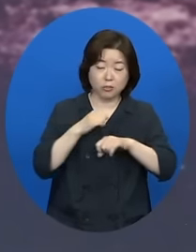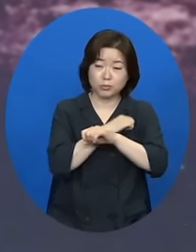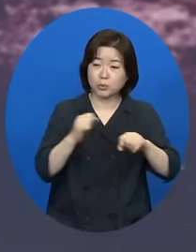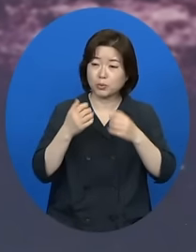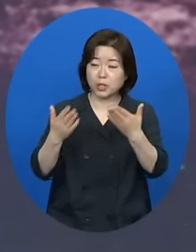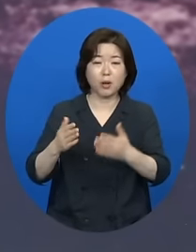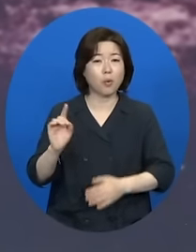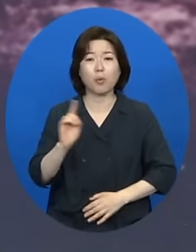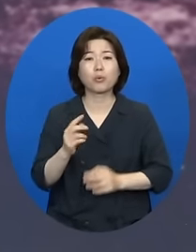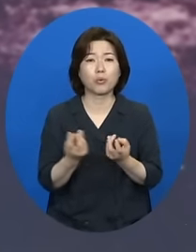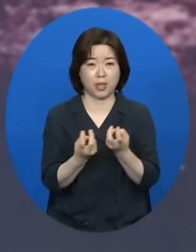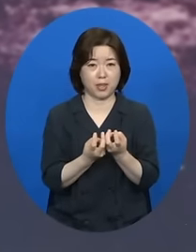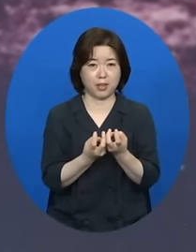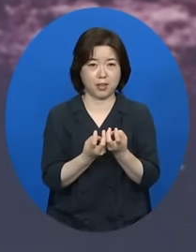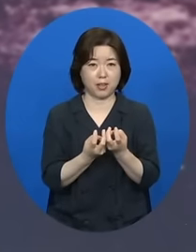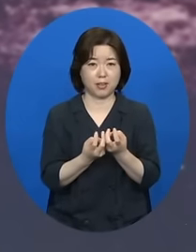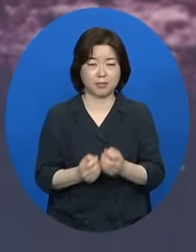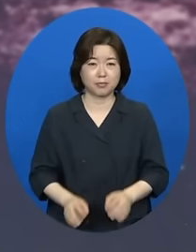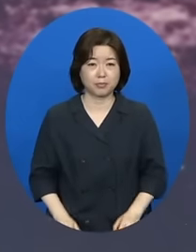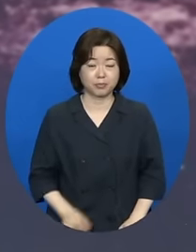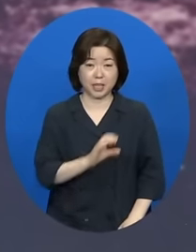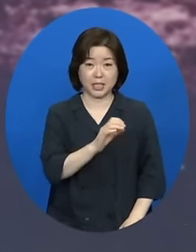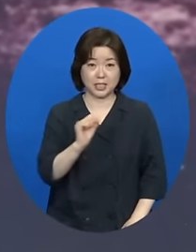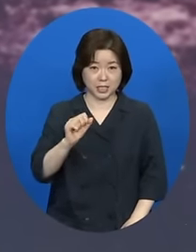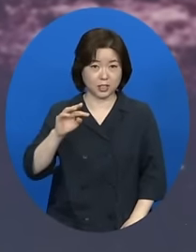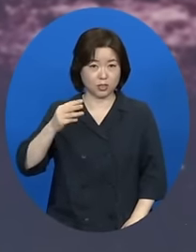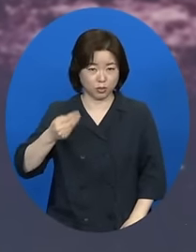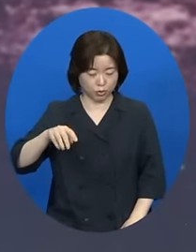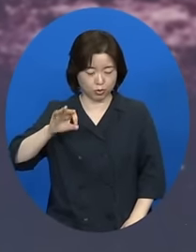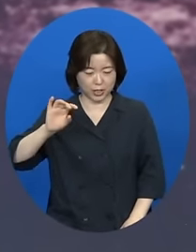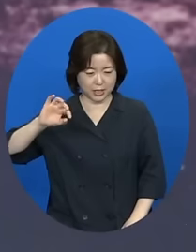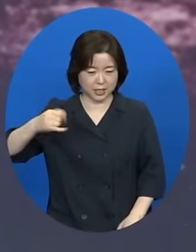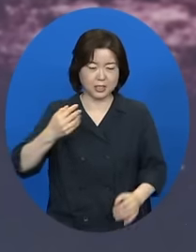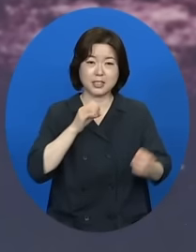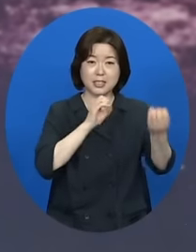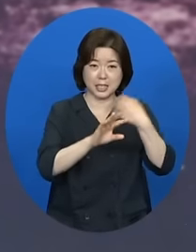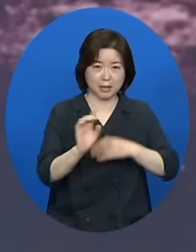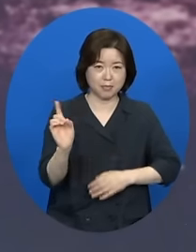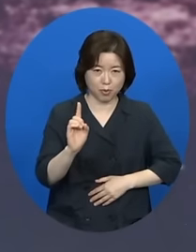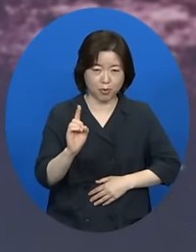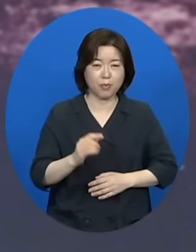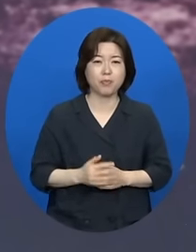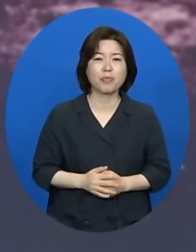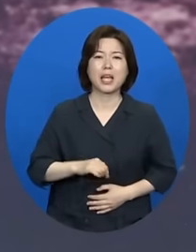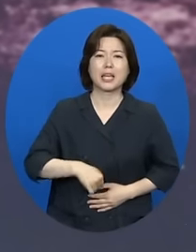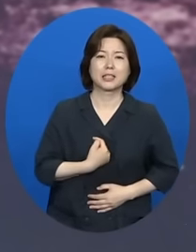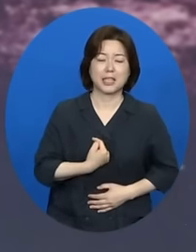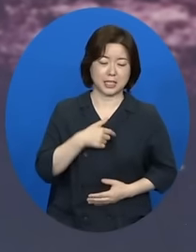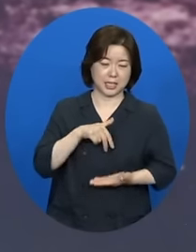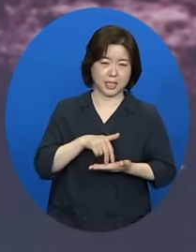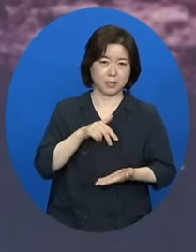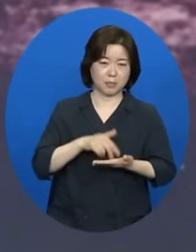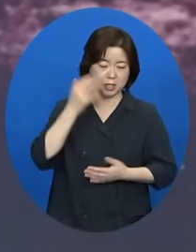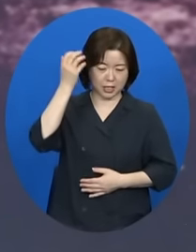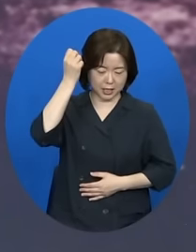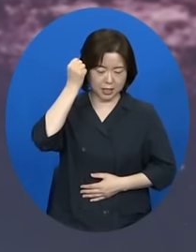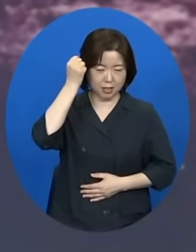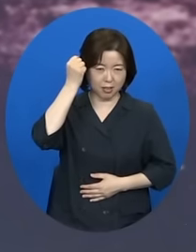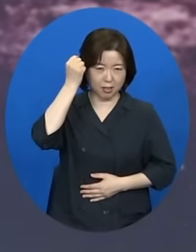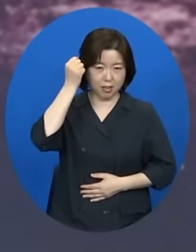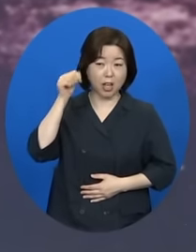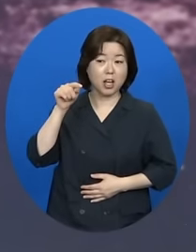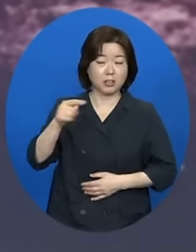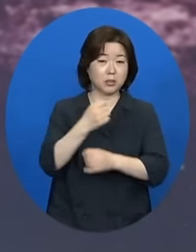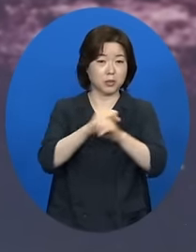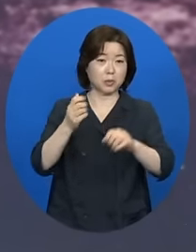나와요. C.S. 루이스가 이렇게 대답을 합니다. 자신의 처지를 기억해야만